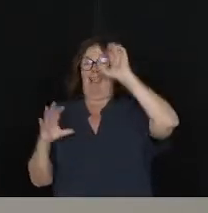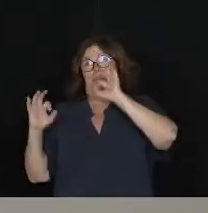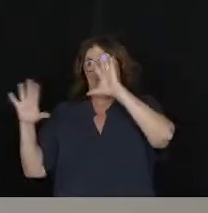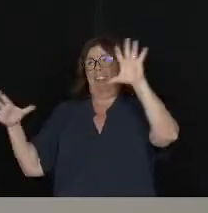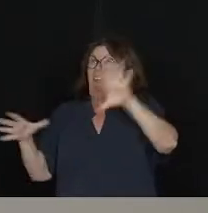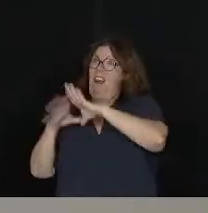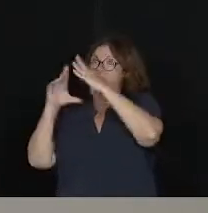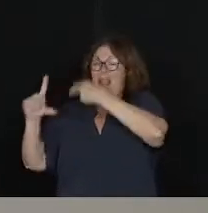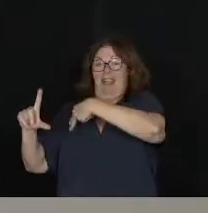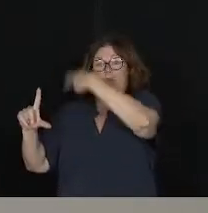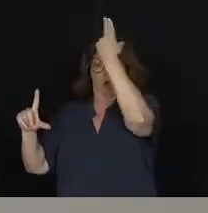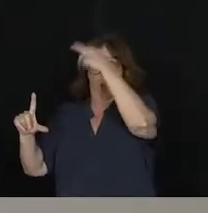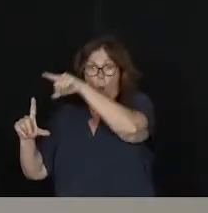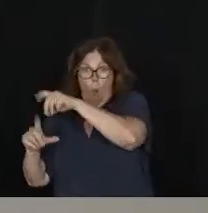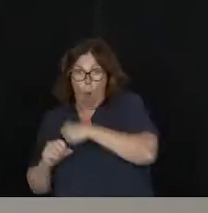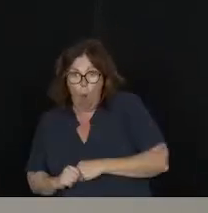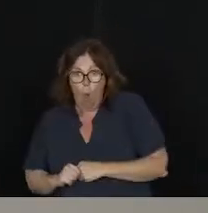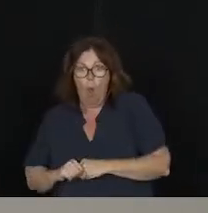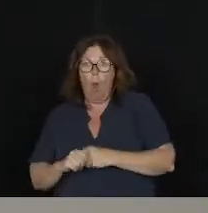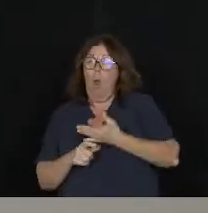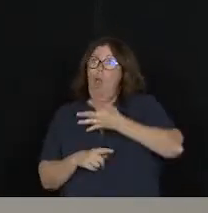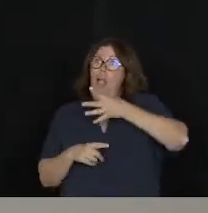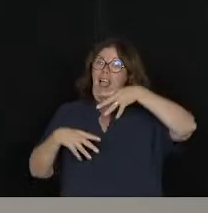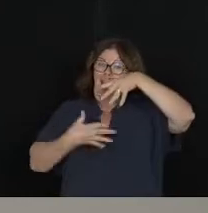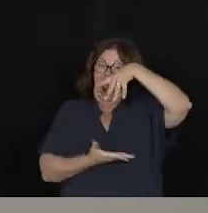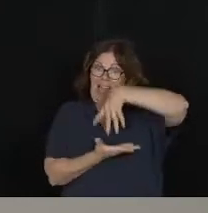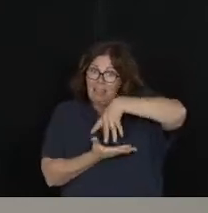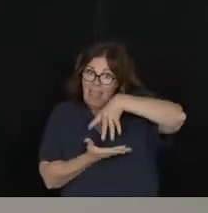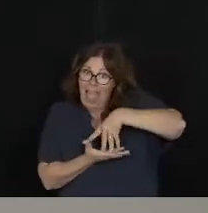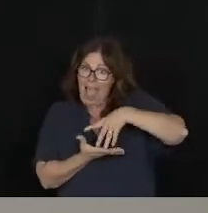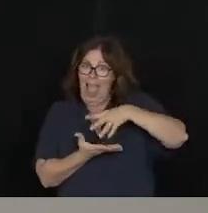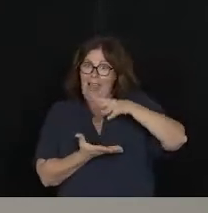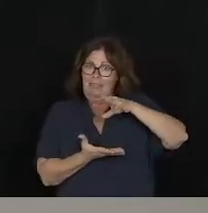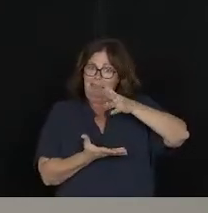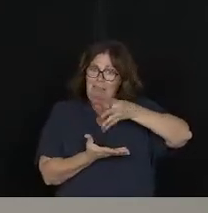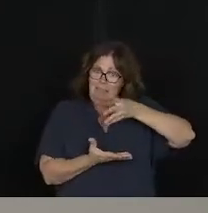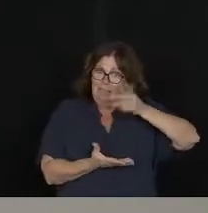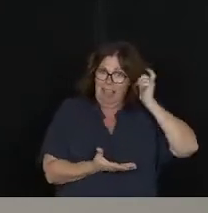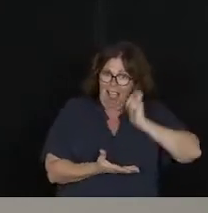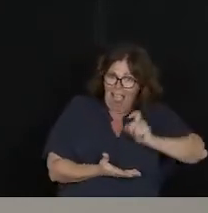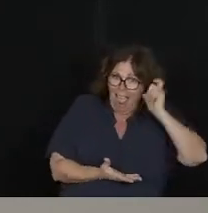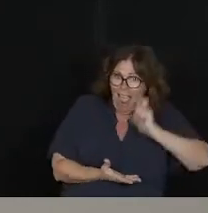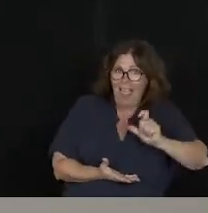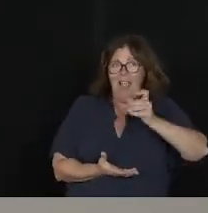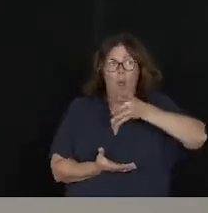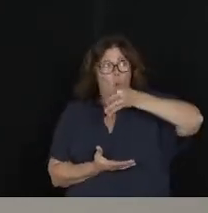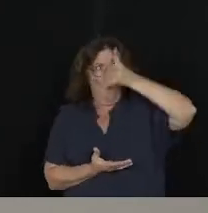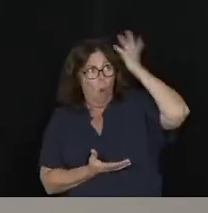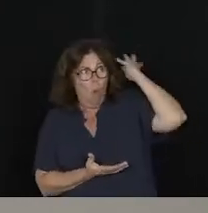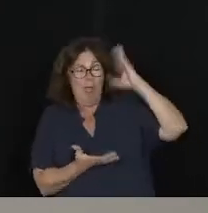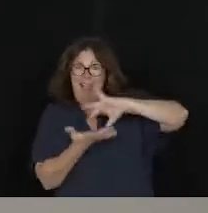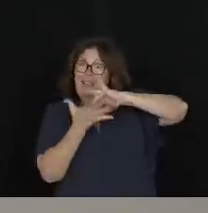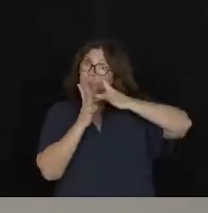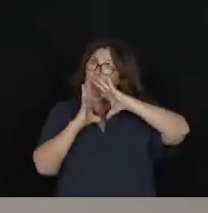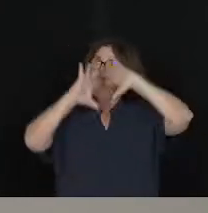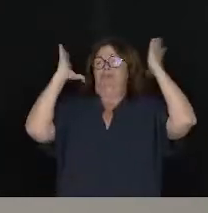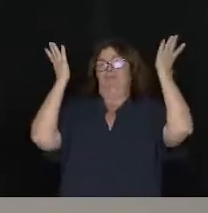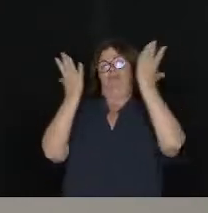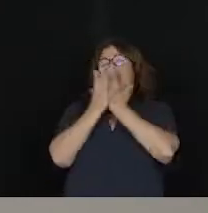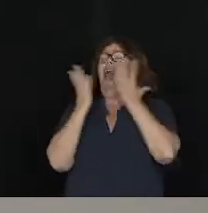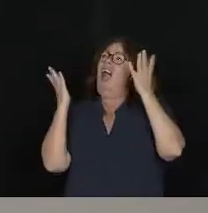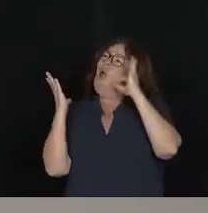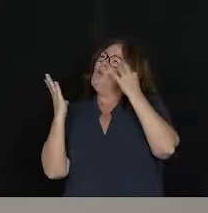Les Spartiates sont censés être nordiques. Les Athéniens sont censés être nordiques. Les Romains sont censés être nordiques. Et ce qui